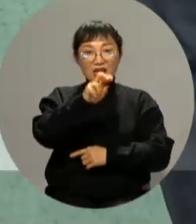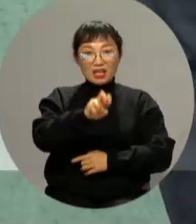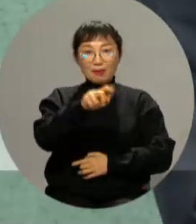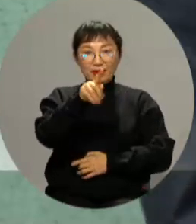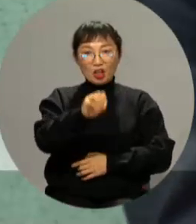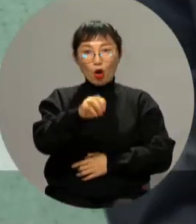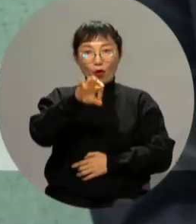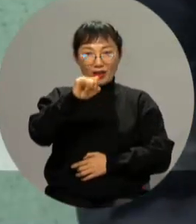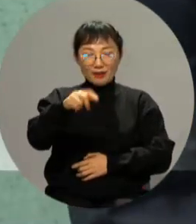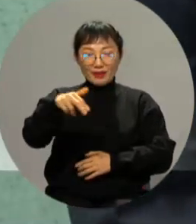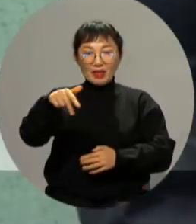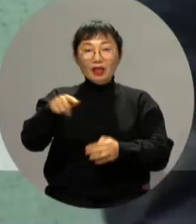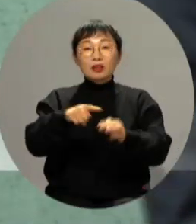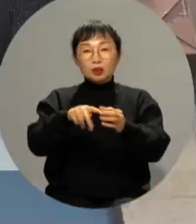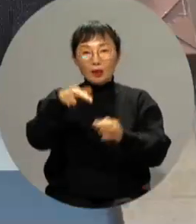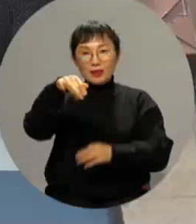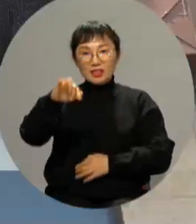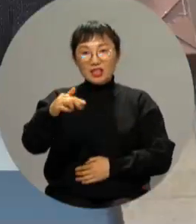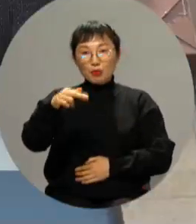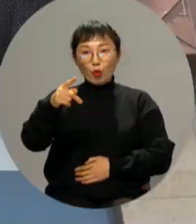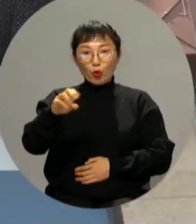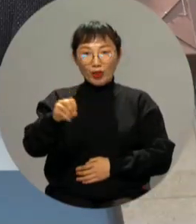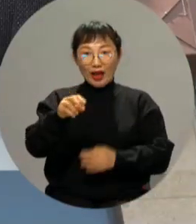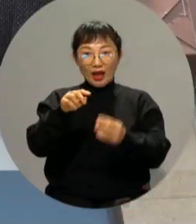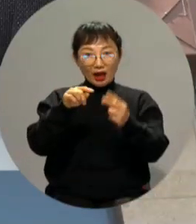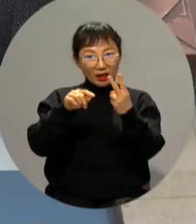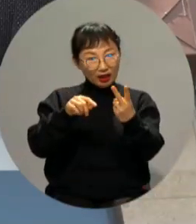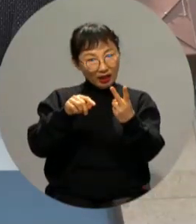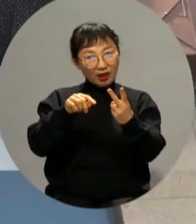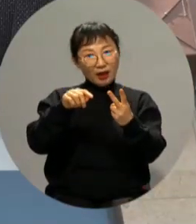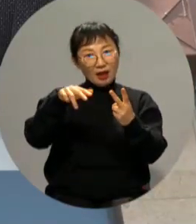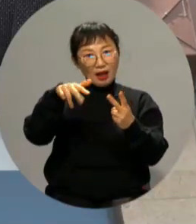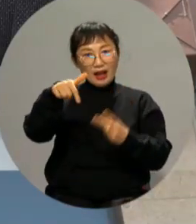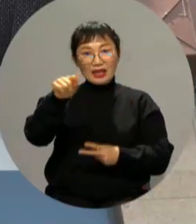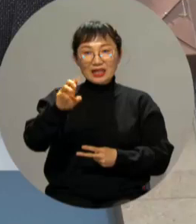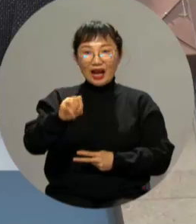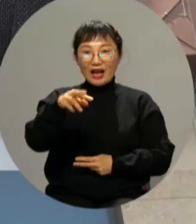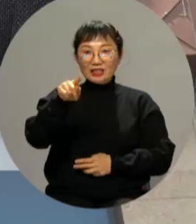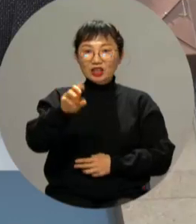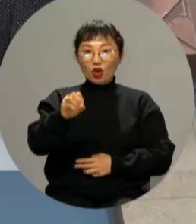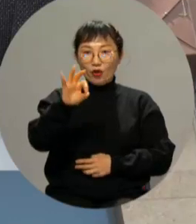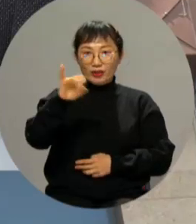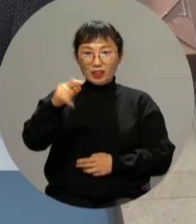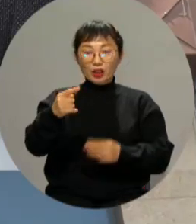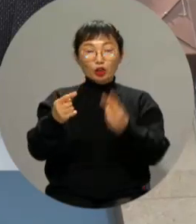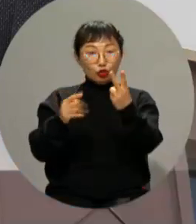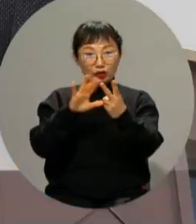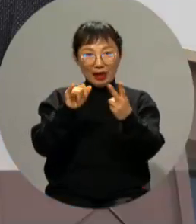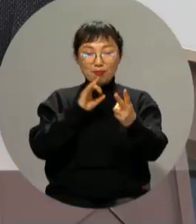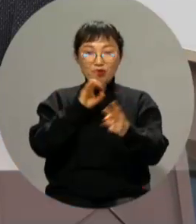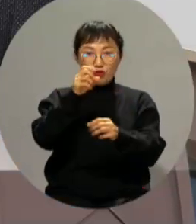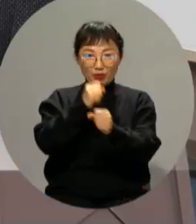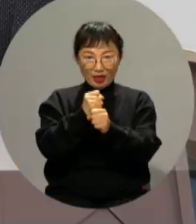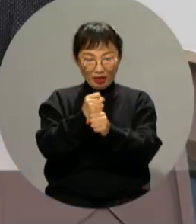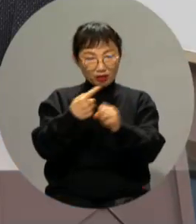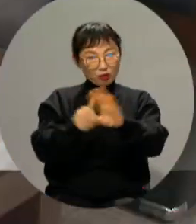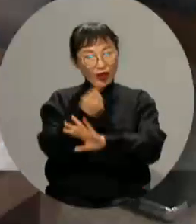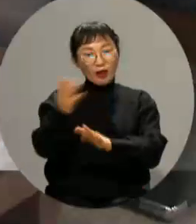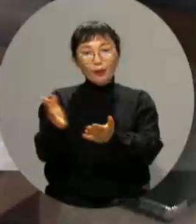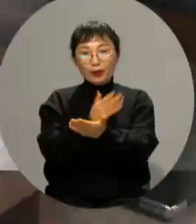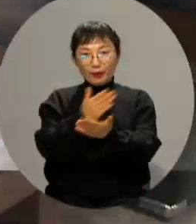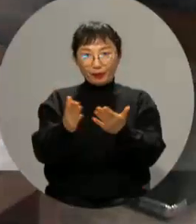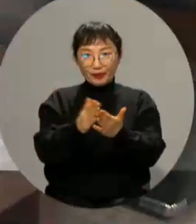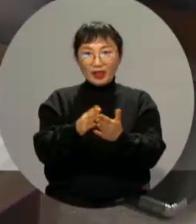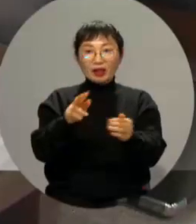후보와 진보당 강성의 후보 외에 아직까지 추가 등록은 없는 상황입니다 하지만 탈당 후 무소속